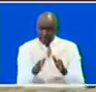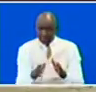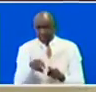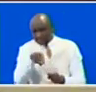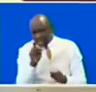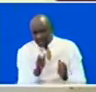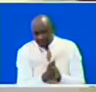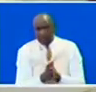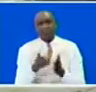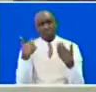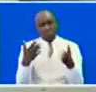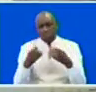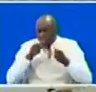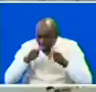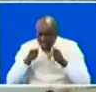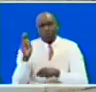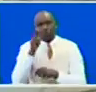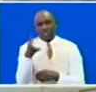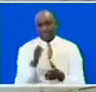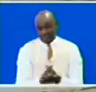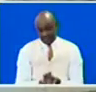akiokota bidhaa za plastiki.